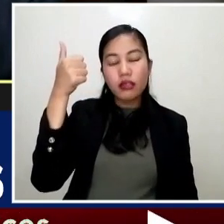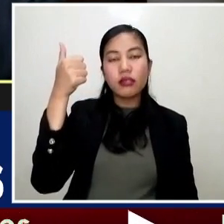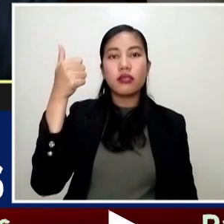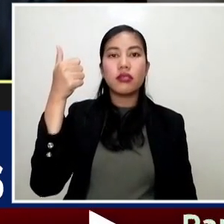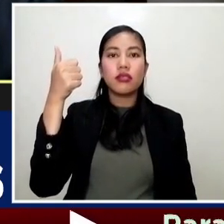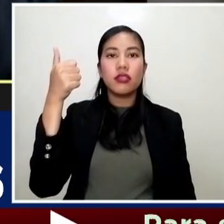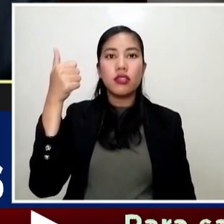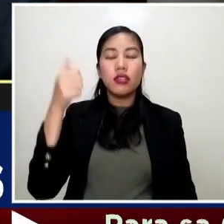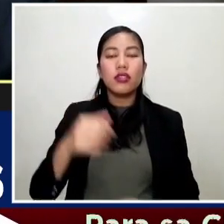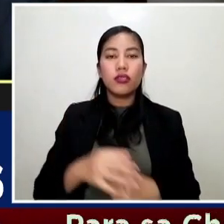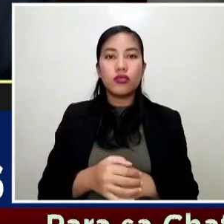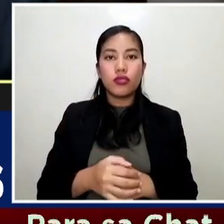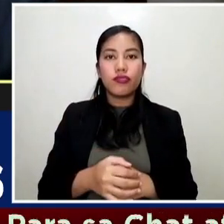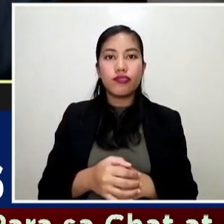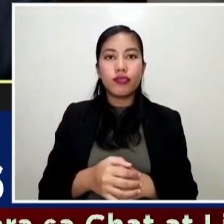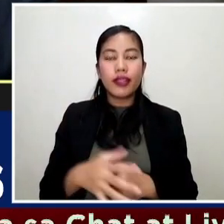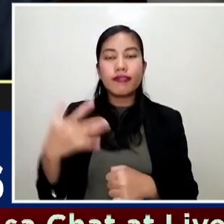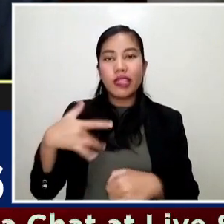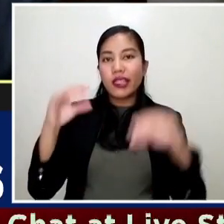mix.